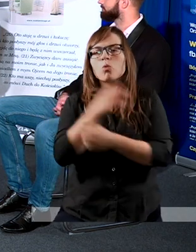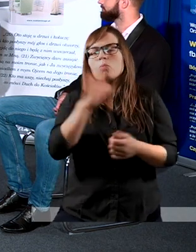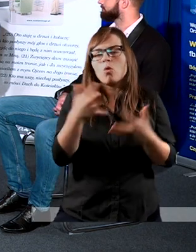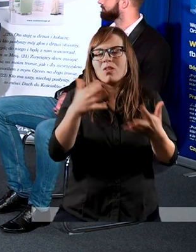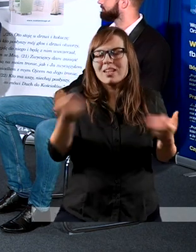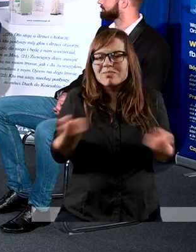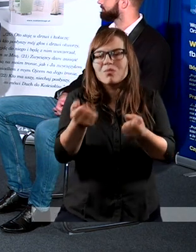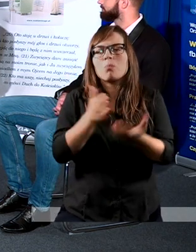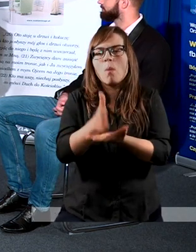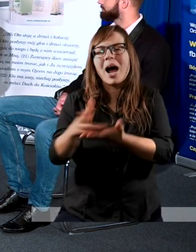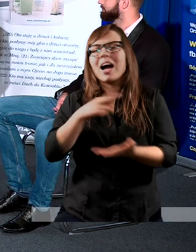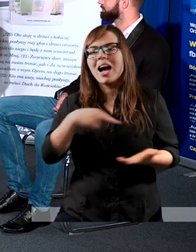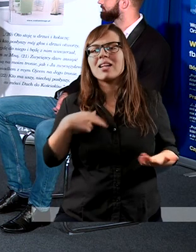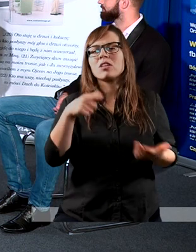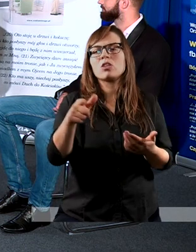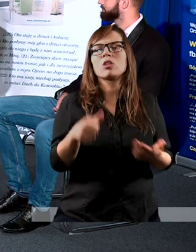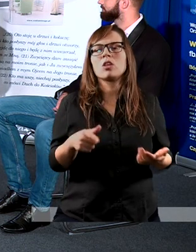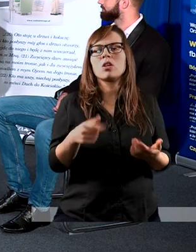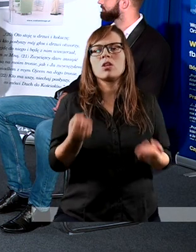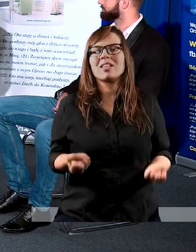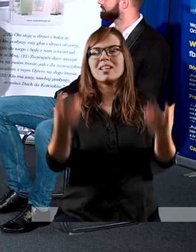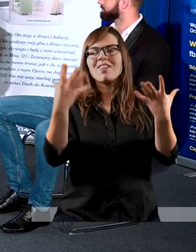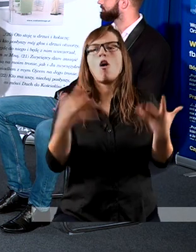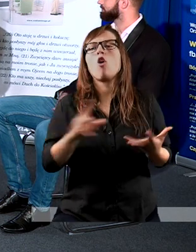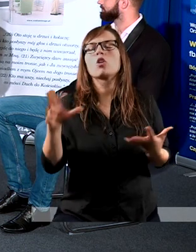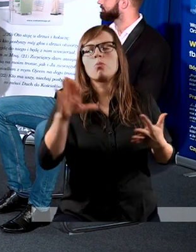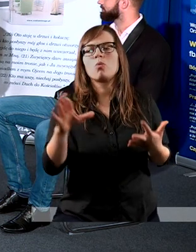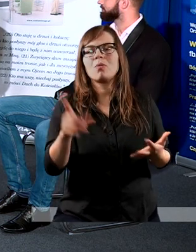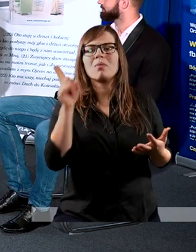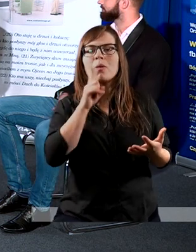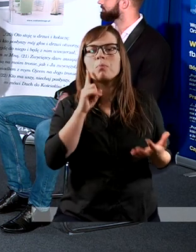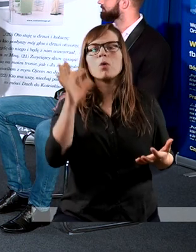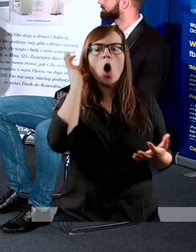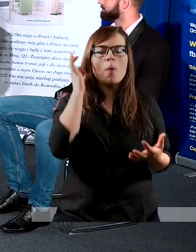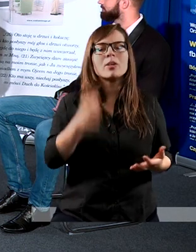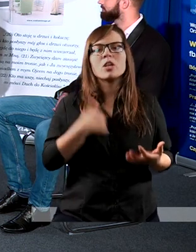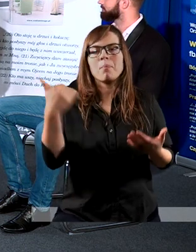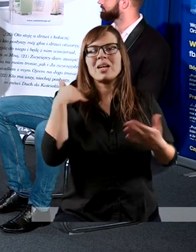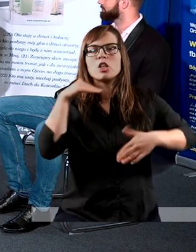dla nas szczęścia. Jejku, stworzył